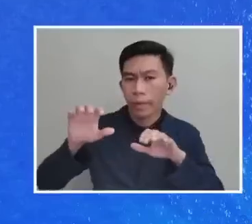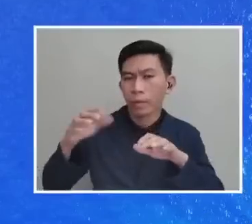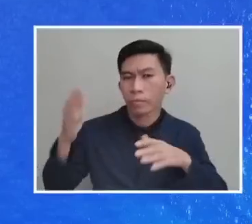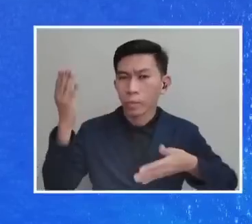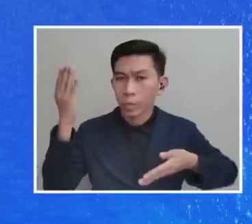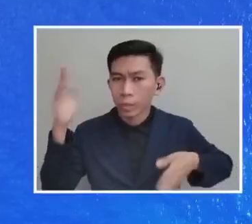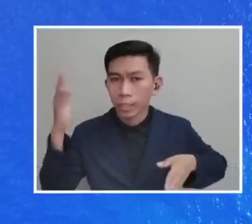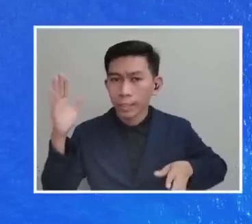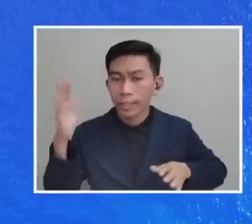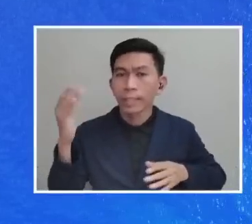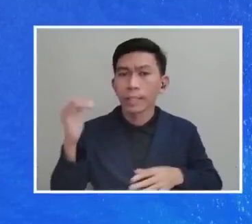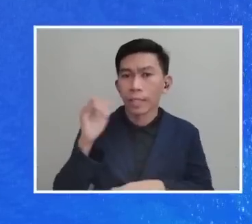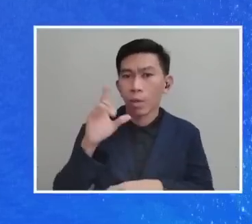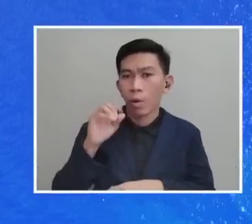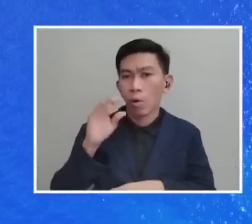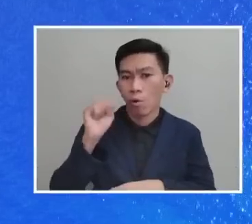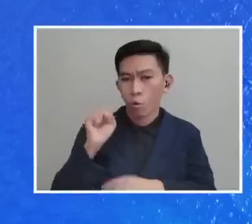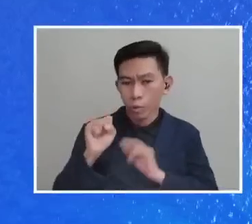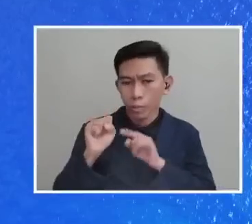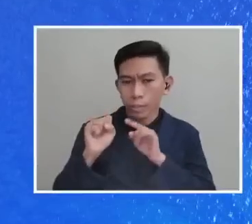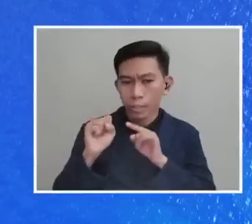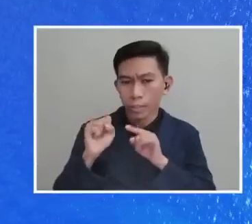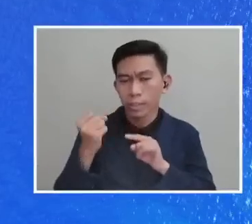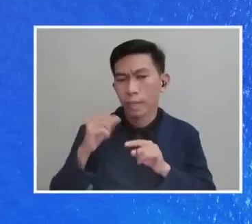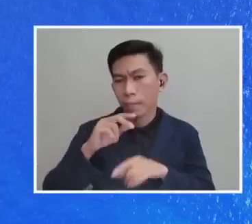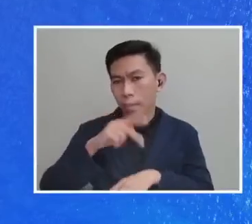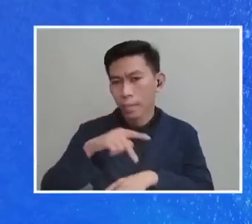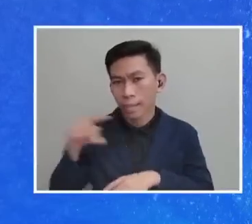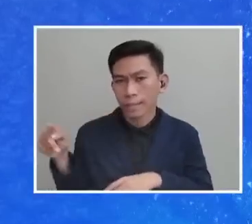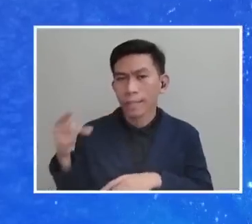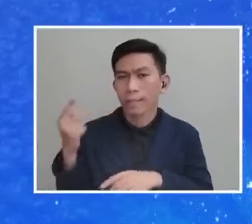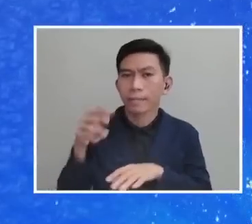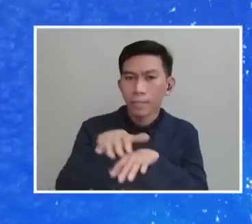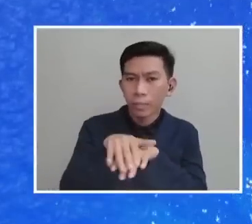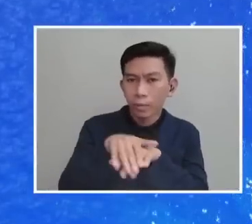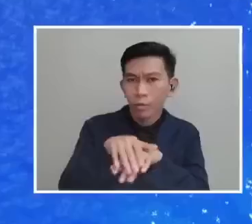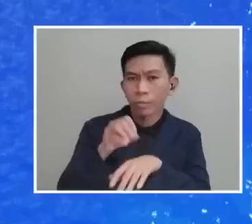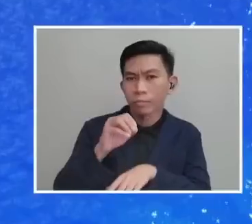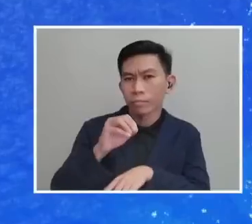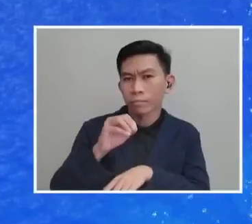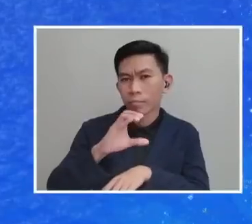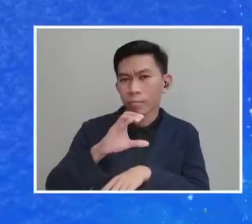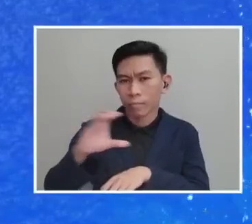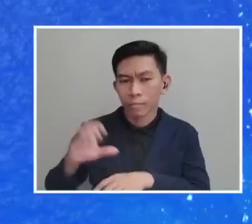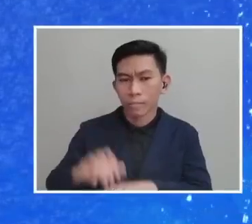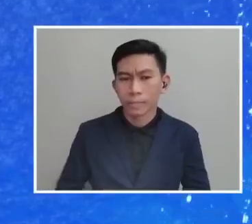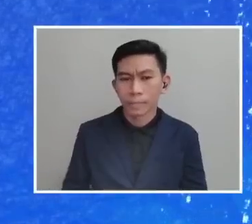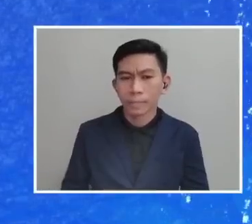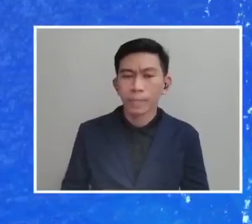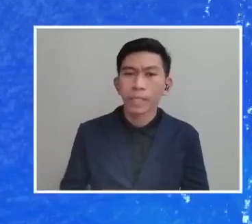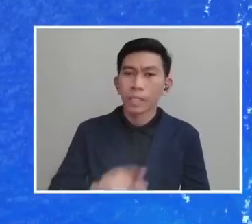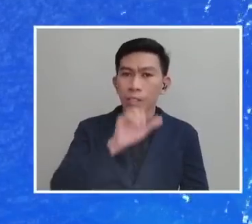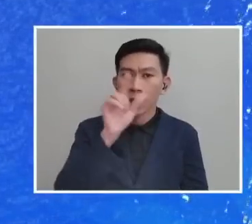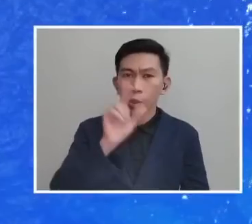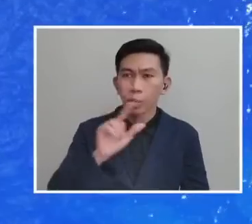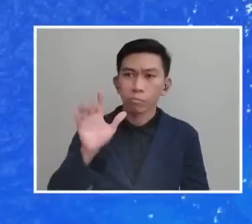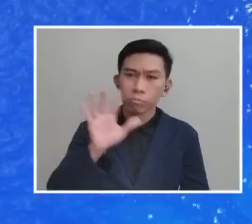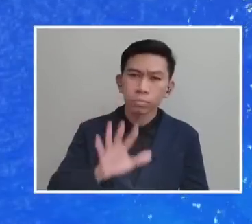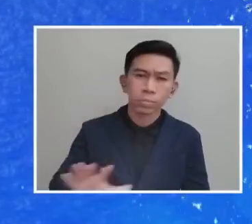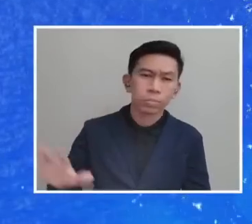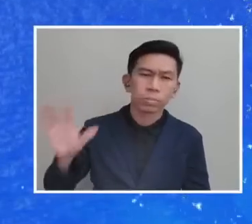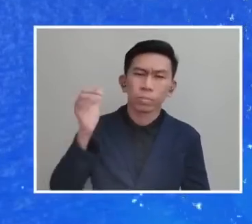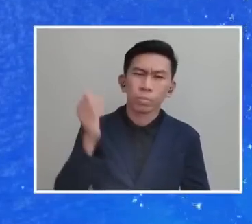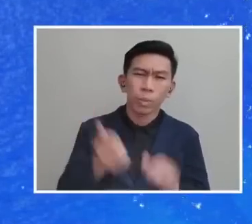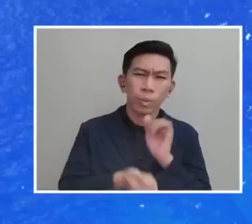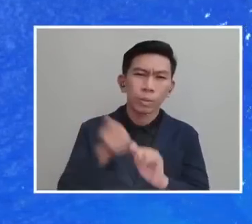Tarlac, Pampanga at Occidental Mindoro. Maraming lugar po sa Luzon ang makakaranas ng lagpas 40 degrees na damang init ngayong